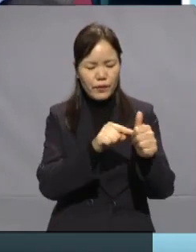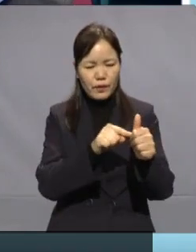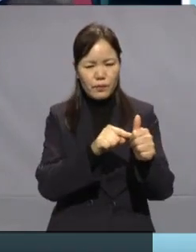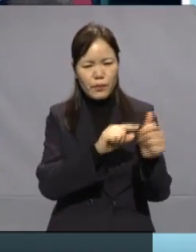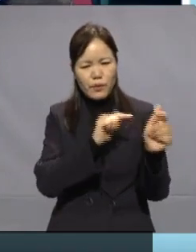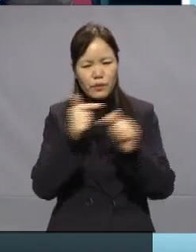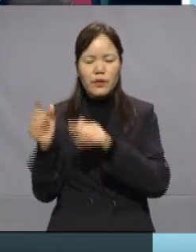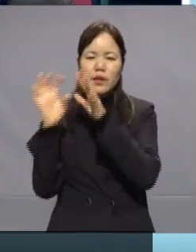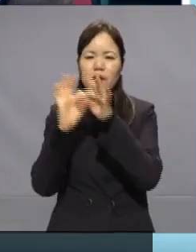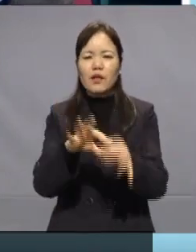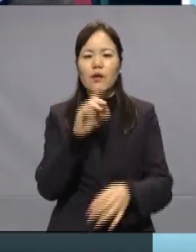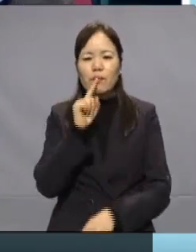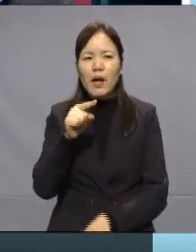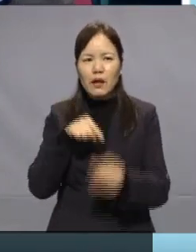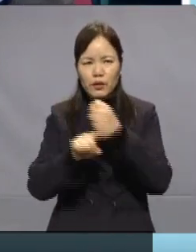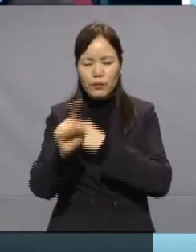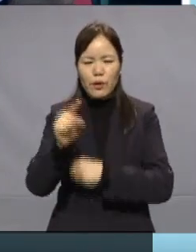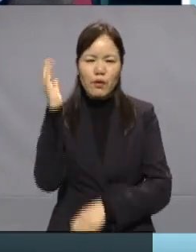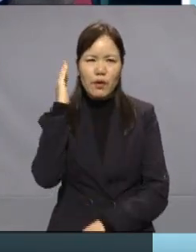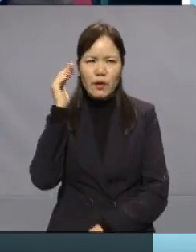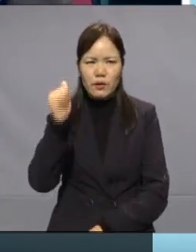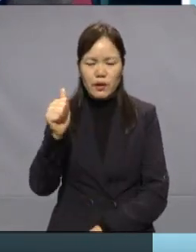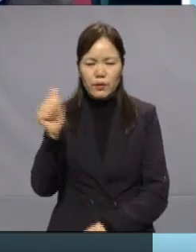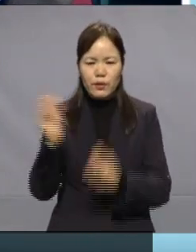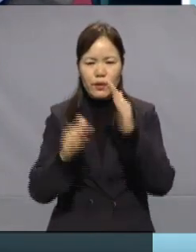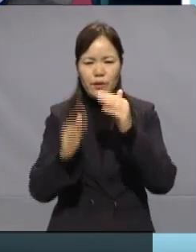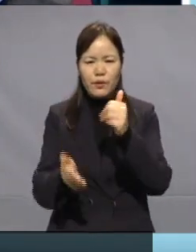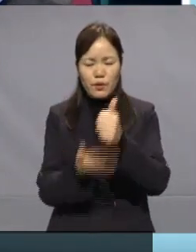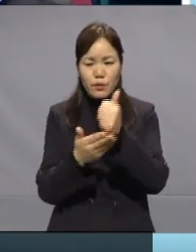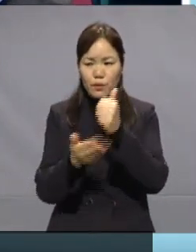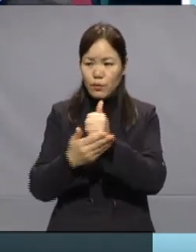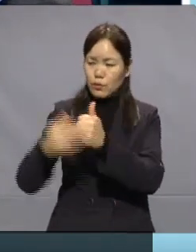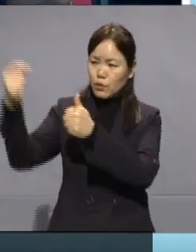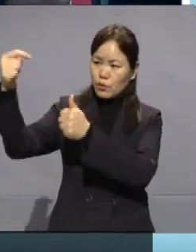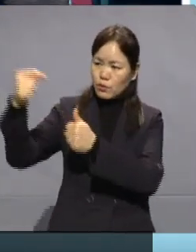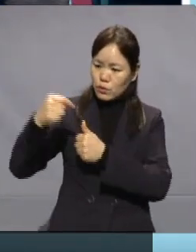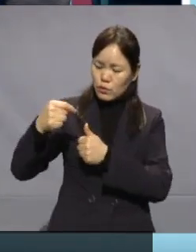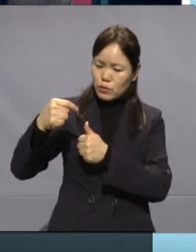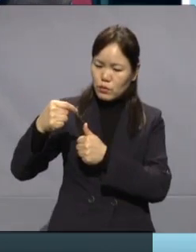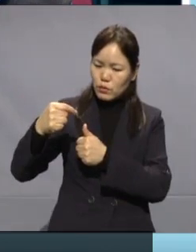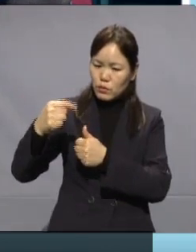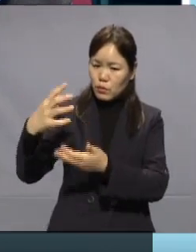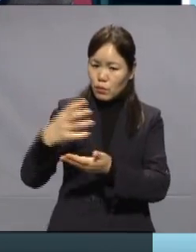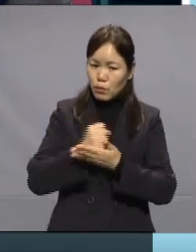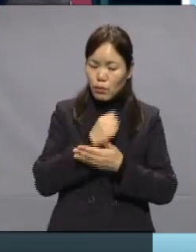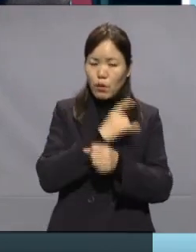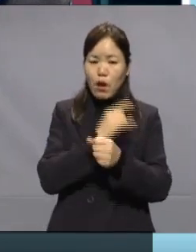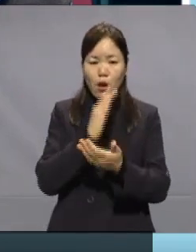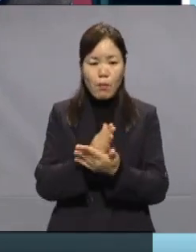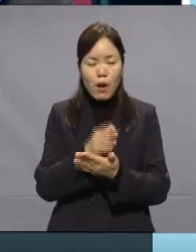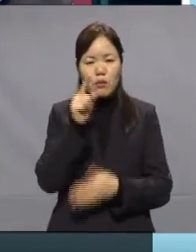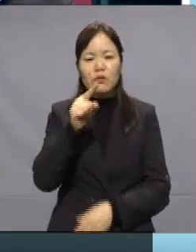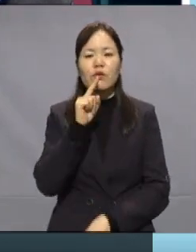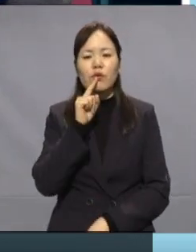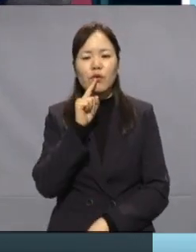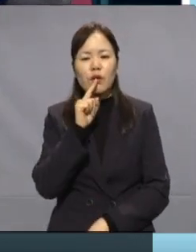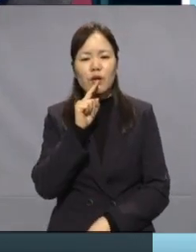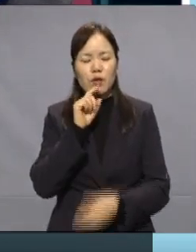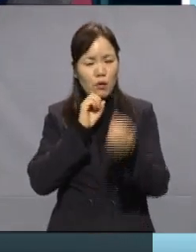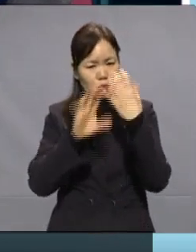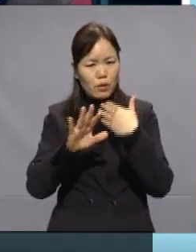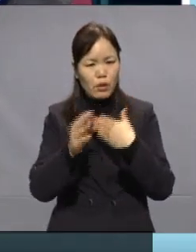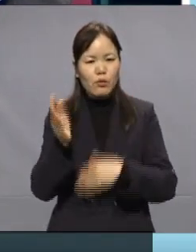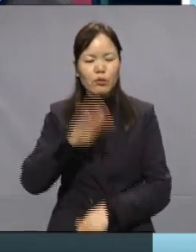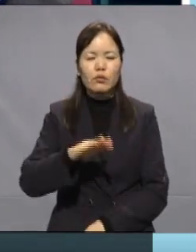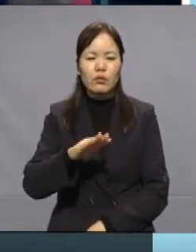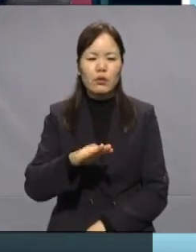후보들이 지적을 하는 것은 대통령의 공천 오더를 받을 거냐 말 거냐라는 거예요 근데 여기에 대해서 딱 부러지게 지금 김기현 대표가 아